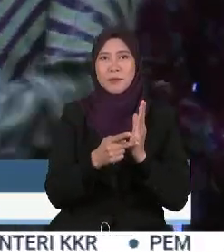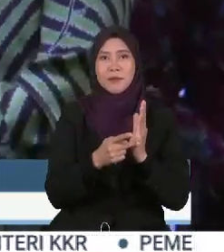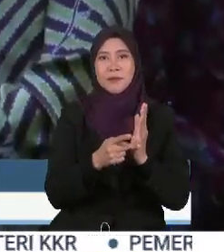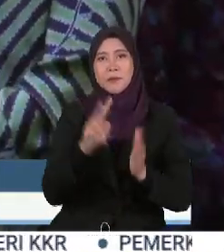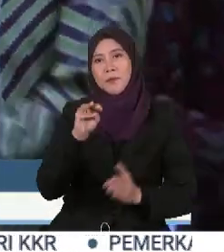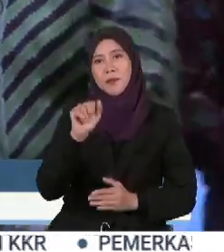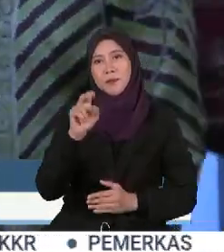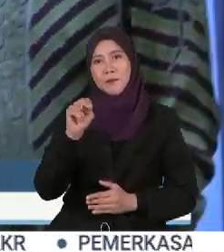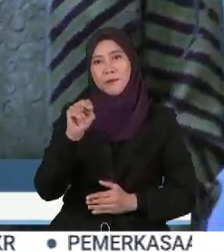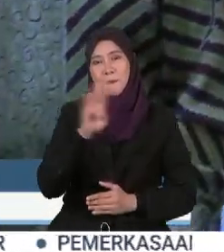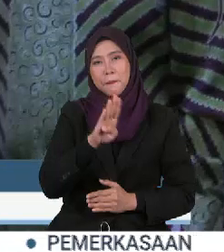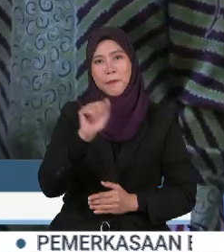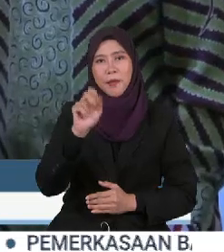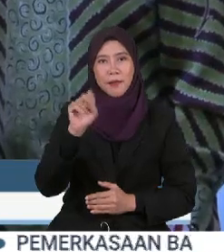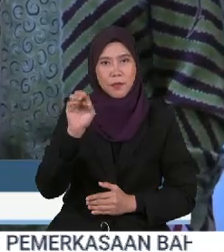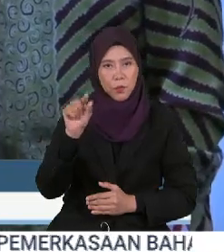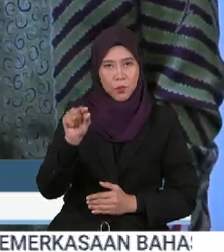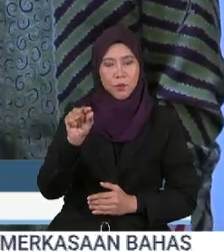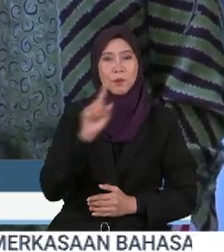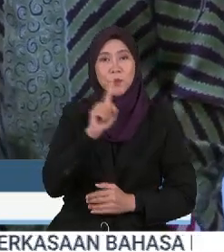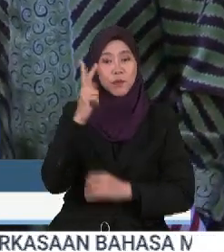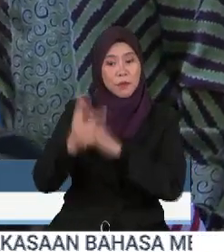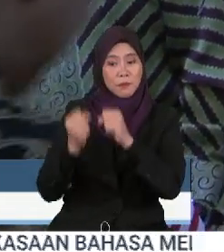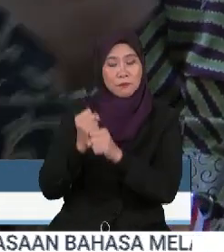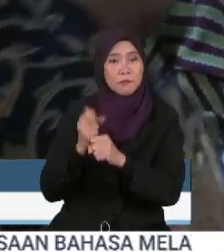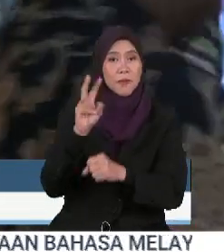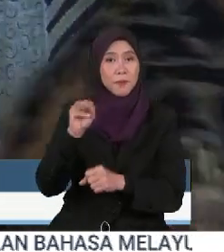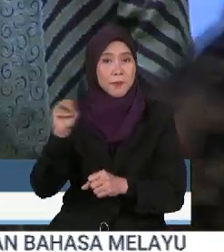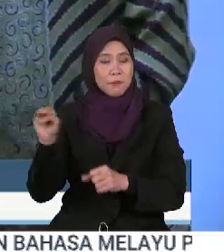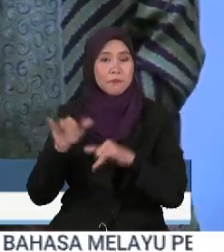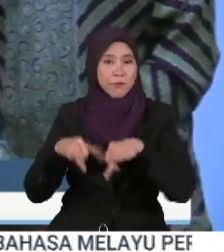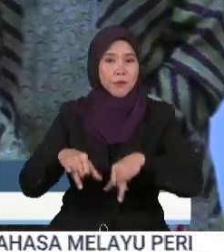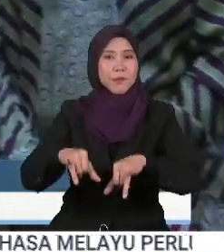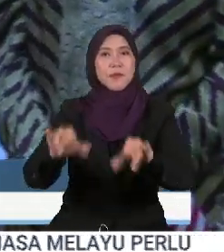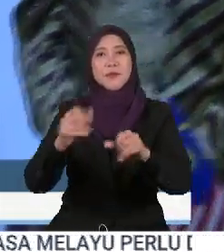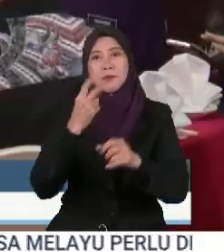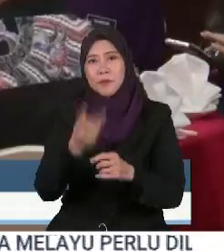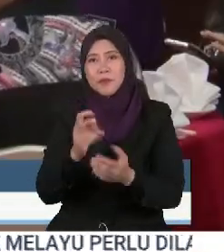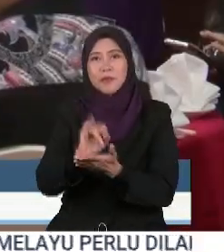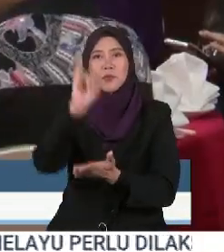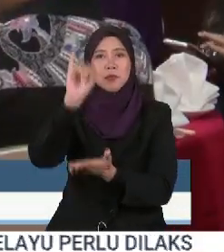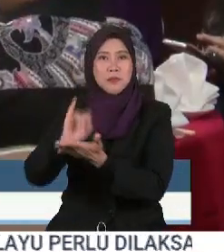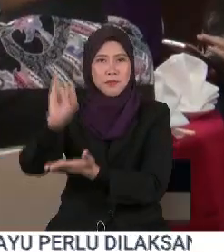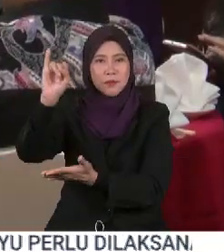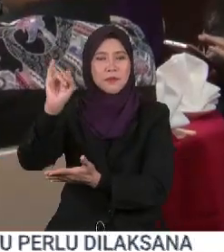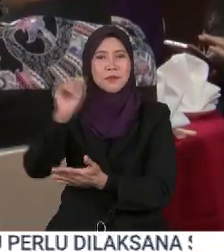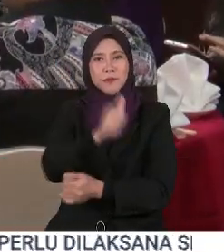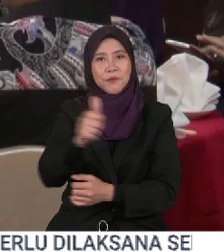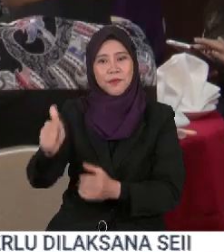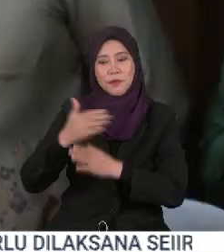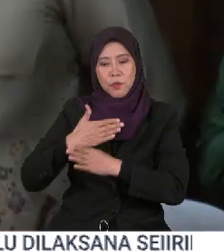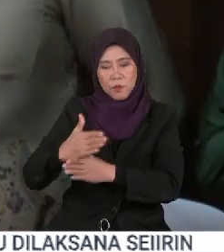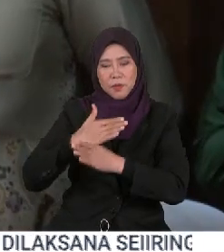Politeknik Manufaktur Bandung. AMM selama 3 tahun itu akan memanfaatkan kelebihan setiap institusi masing-masing bagi